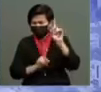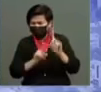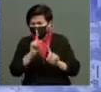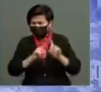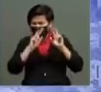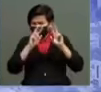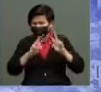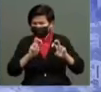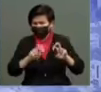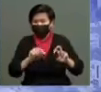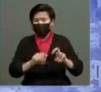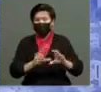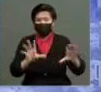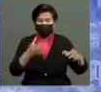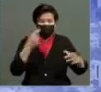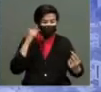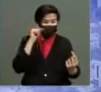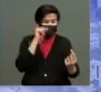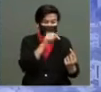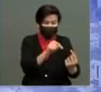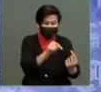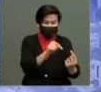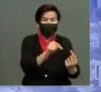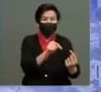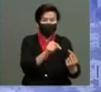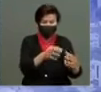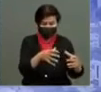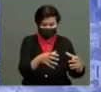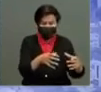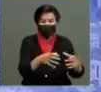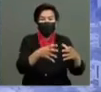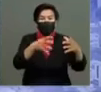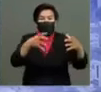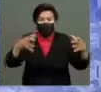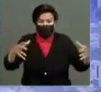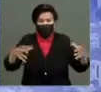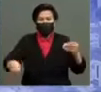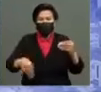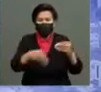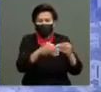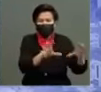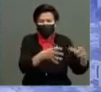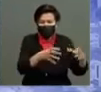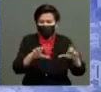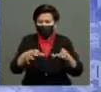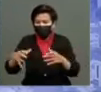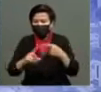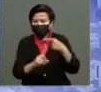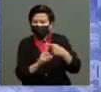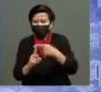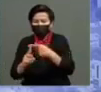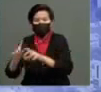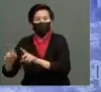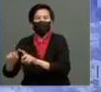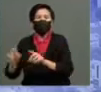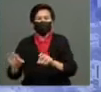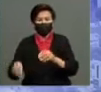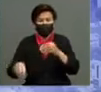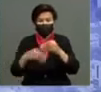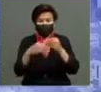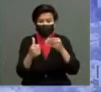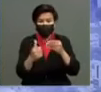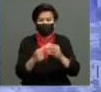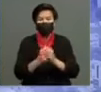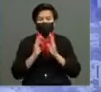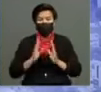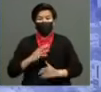การขยายกลุ่มเป้าหมายนะครับซึ่งข่าวดีคงมาเร็วๆนี้นะครับก็คงจะทำให้คนที่อยากได้รับวั